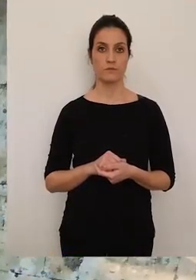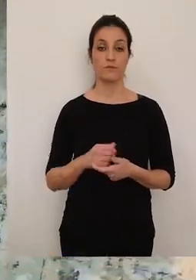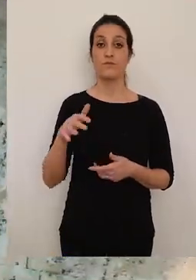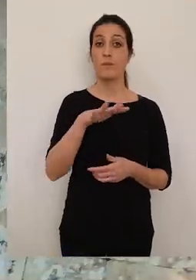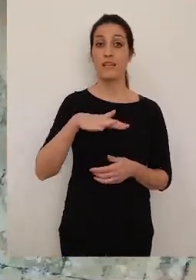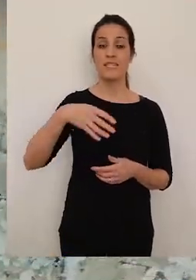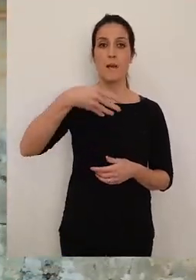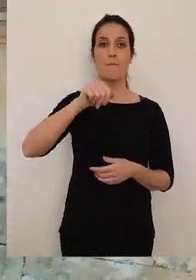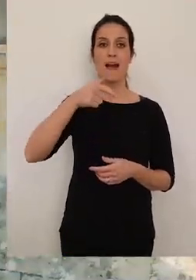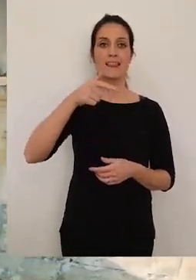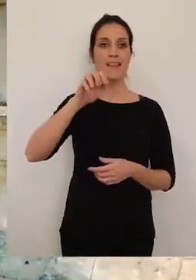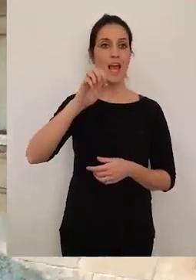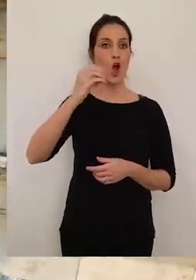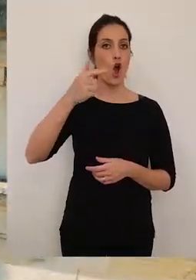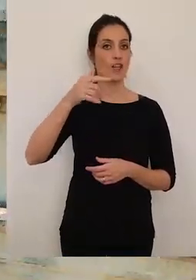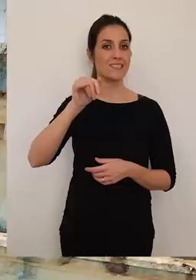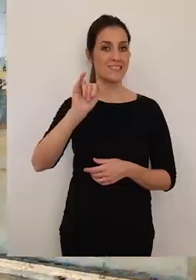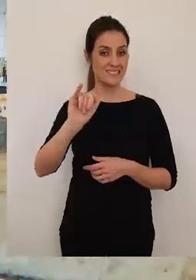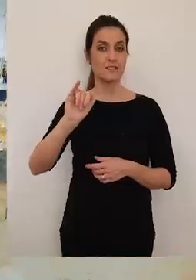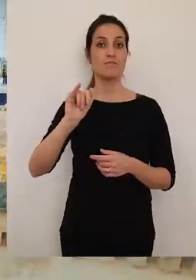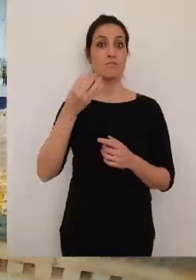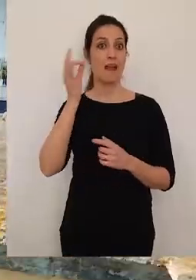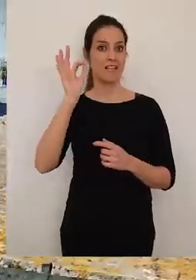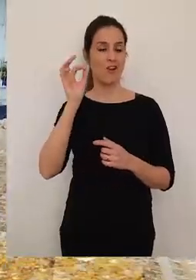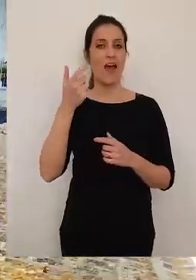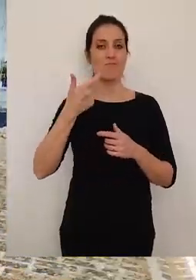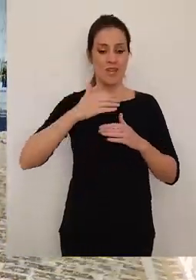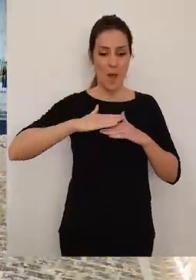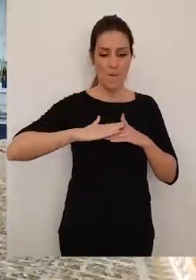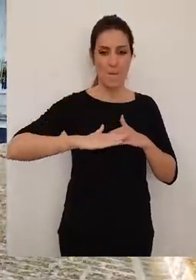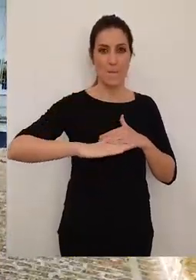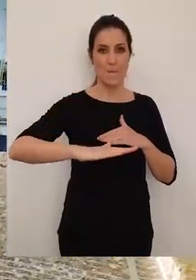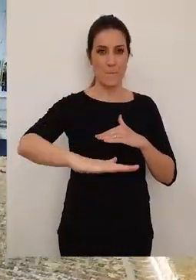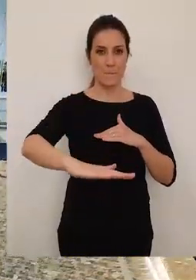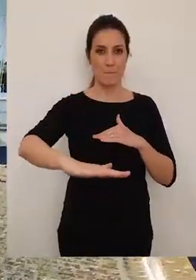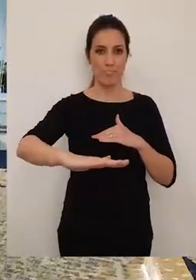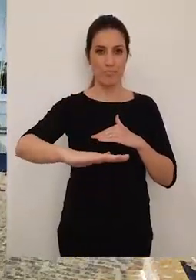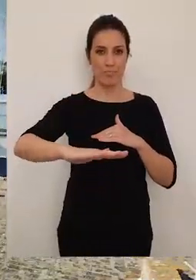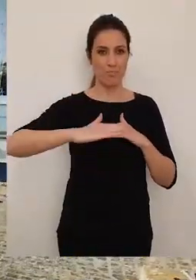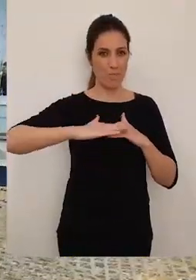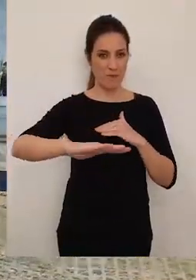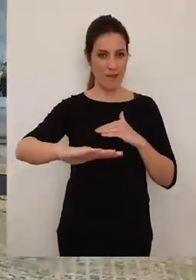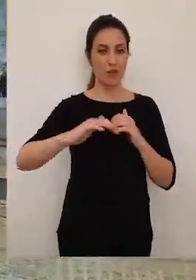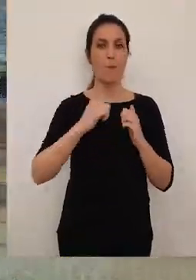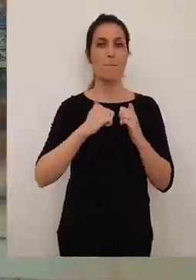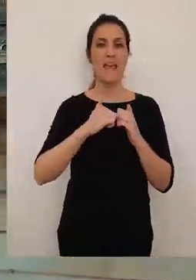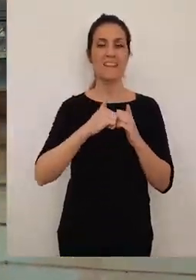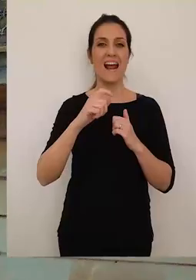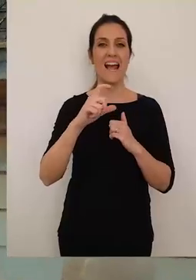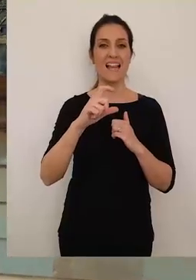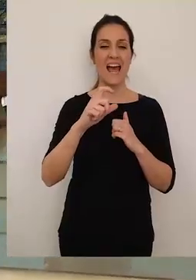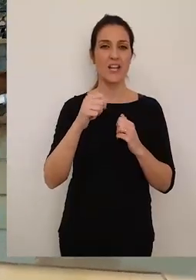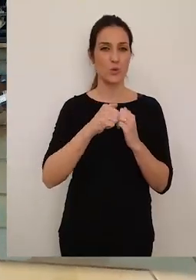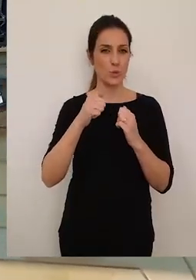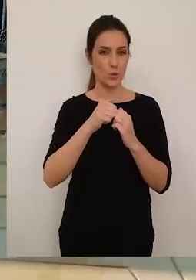Nella piazzetta Matteotti, caratterizzata dal basolato pavimentale con pietra calcarea dura, è presente quello che un tempo era il bellissimo